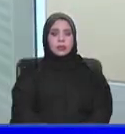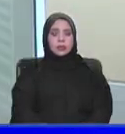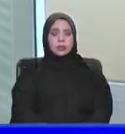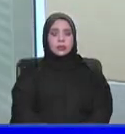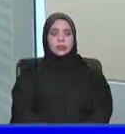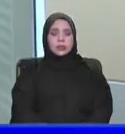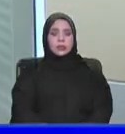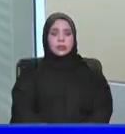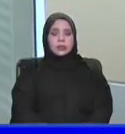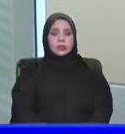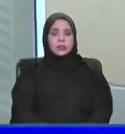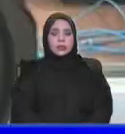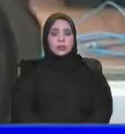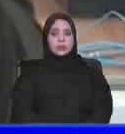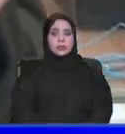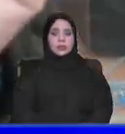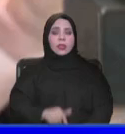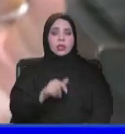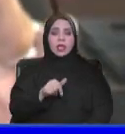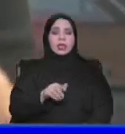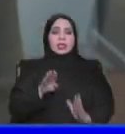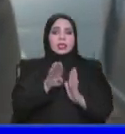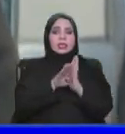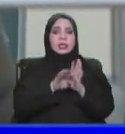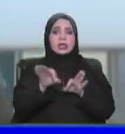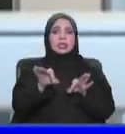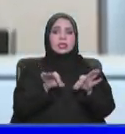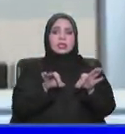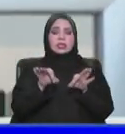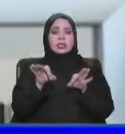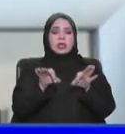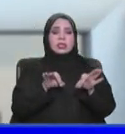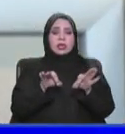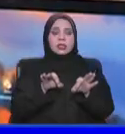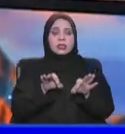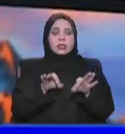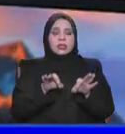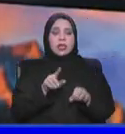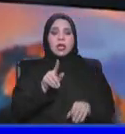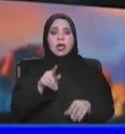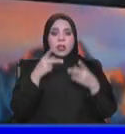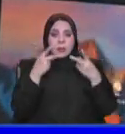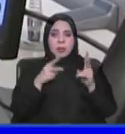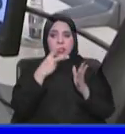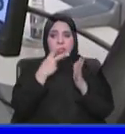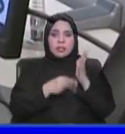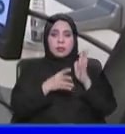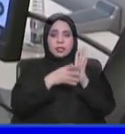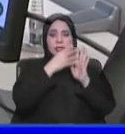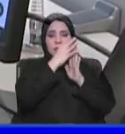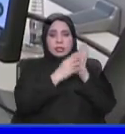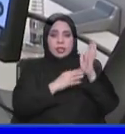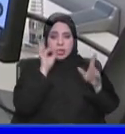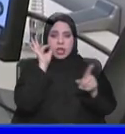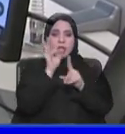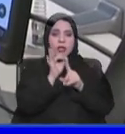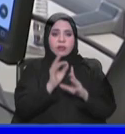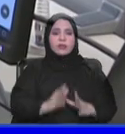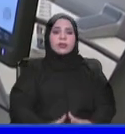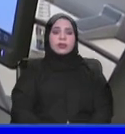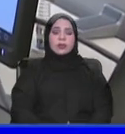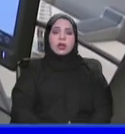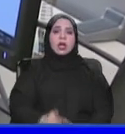السياسات الحكوميه وامضاء الاستراتيجيات وتنفيذ الخطط التي تستهدف رضا